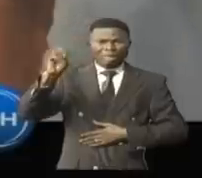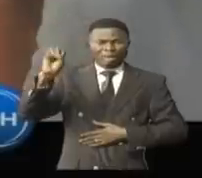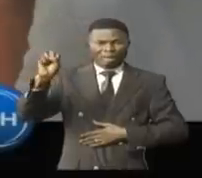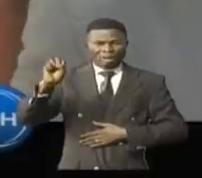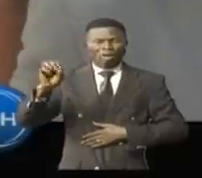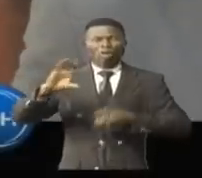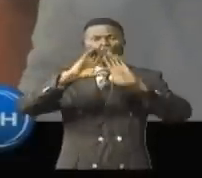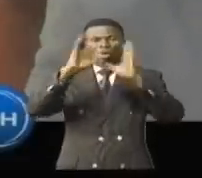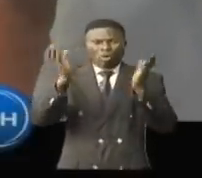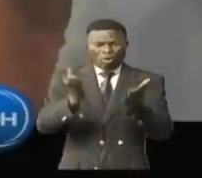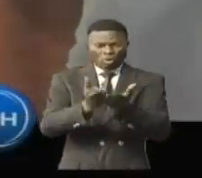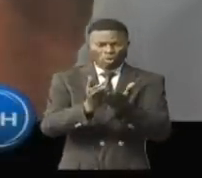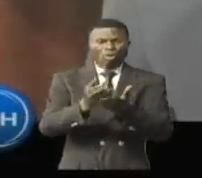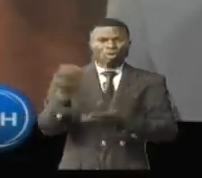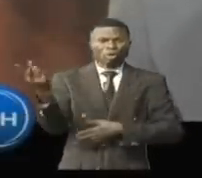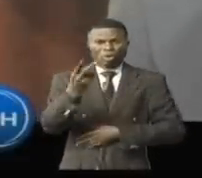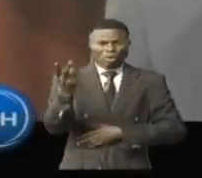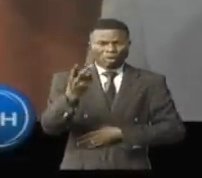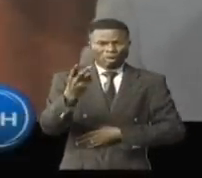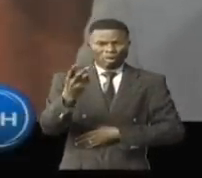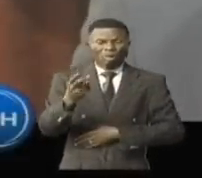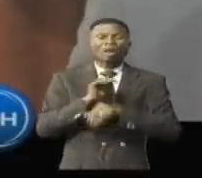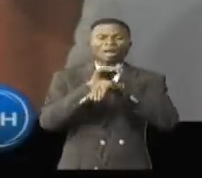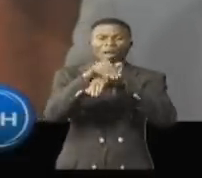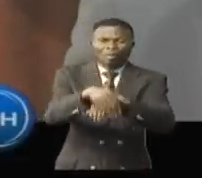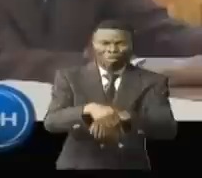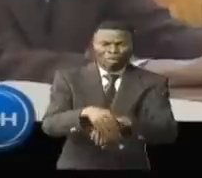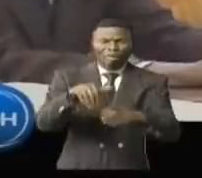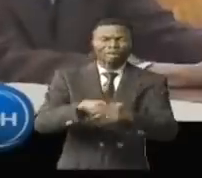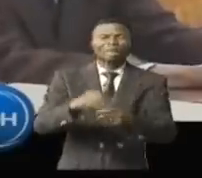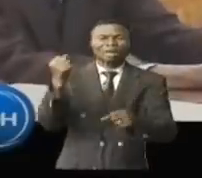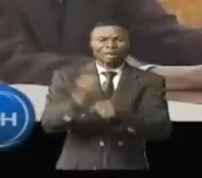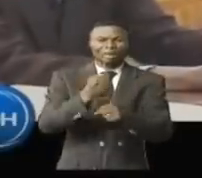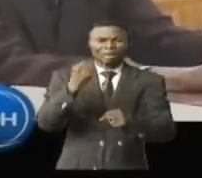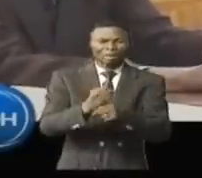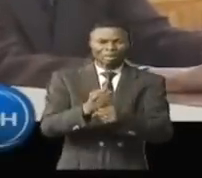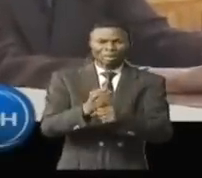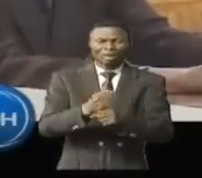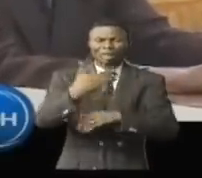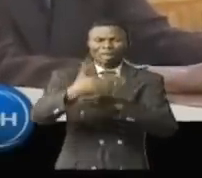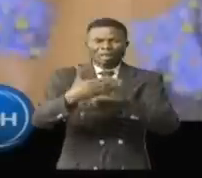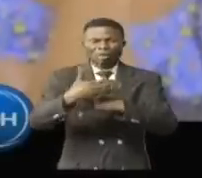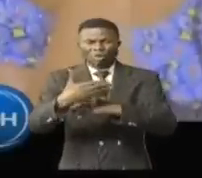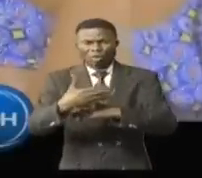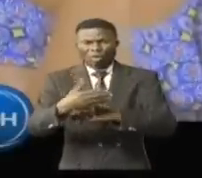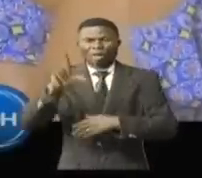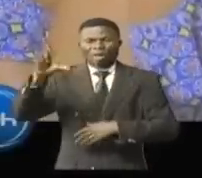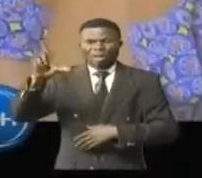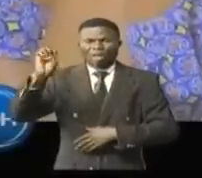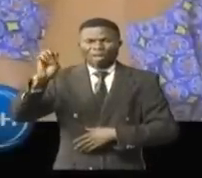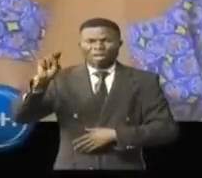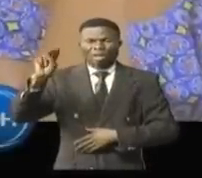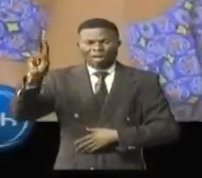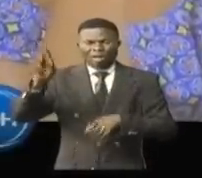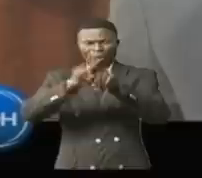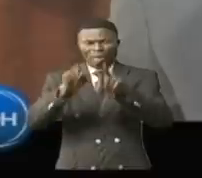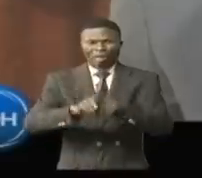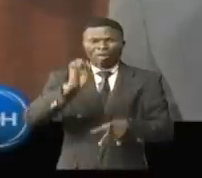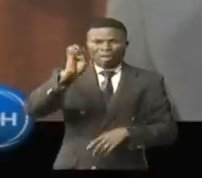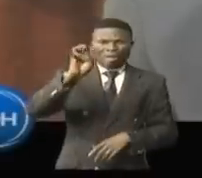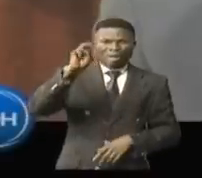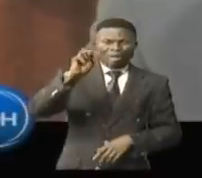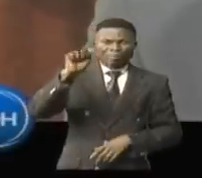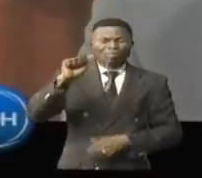comités d'ordre et leur implication dans la démarche de rapprochement de l'EMA et EMA sont obtenus.